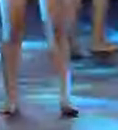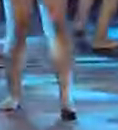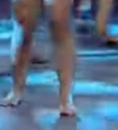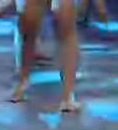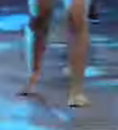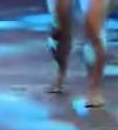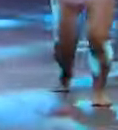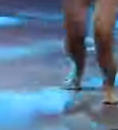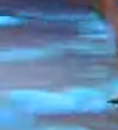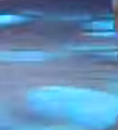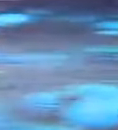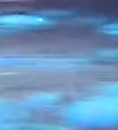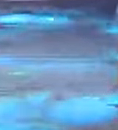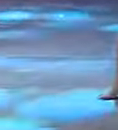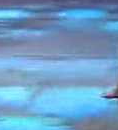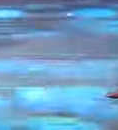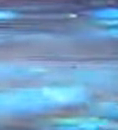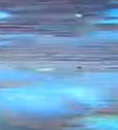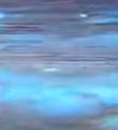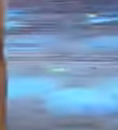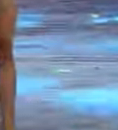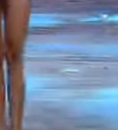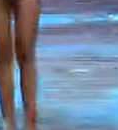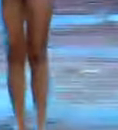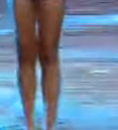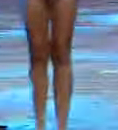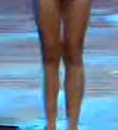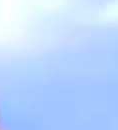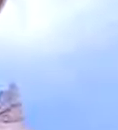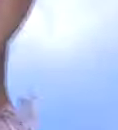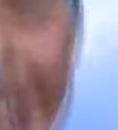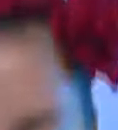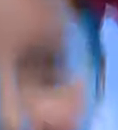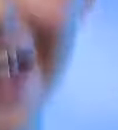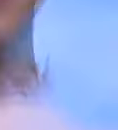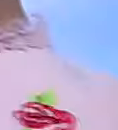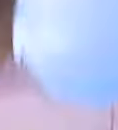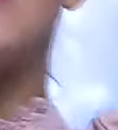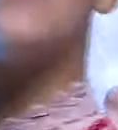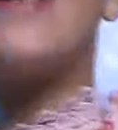Thank you.